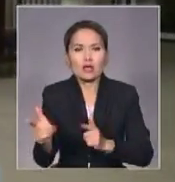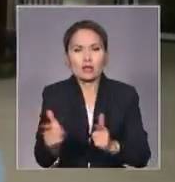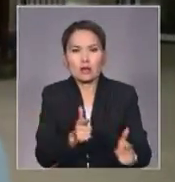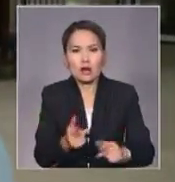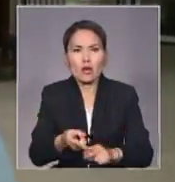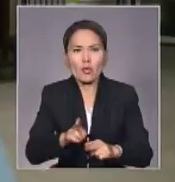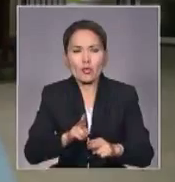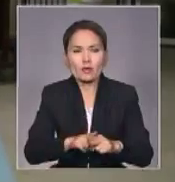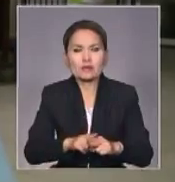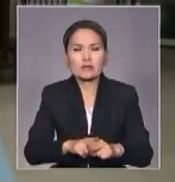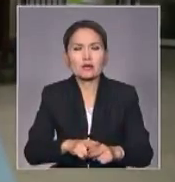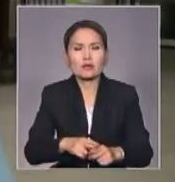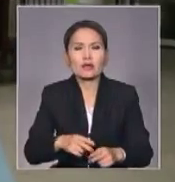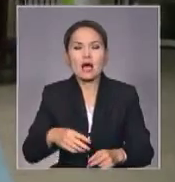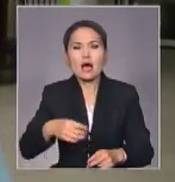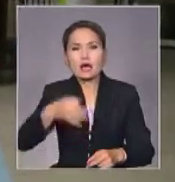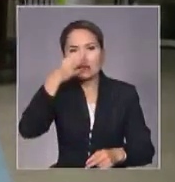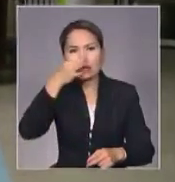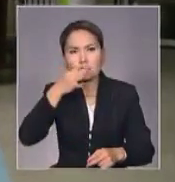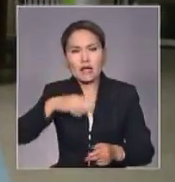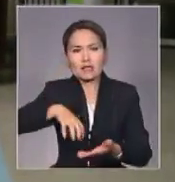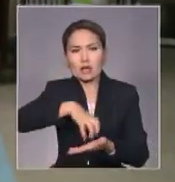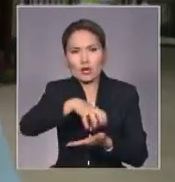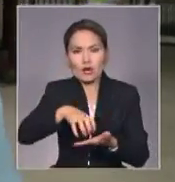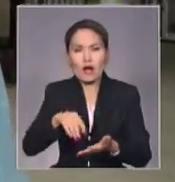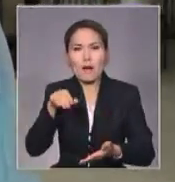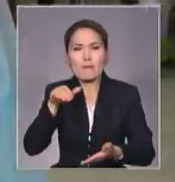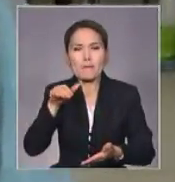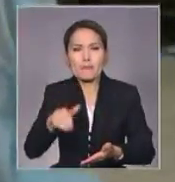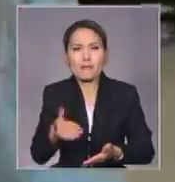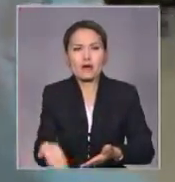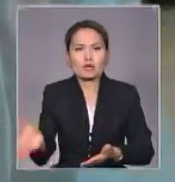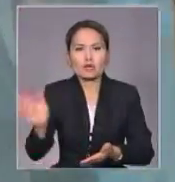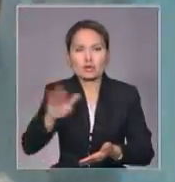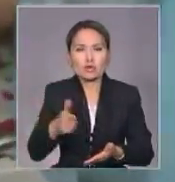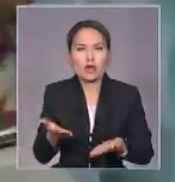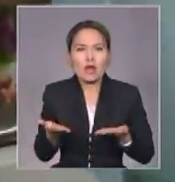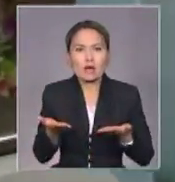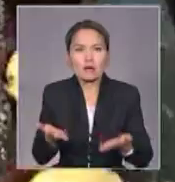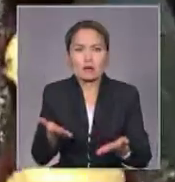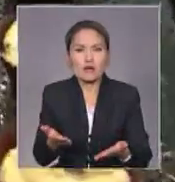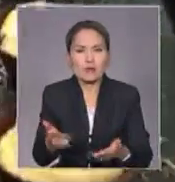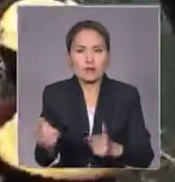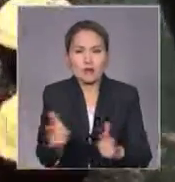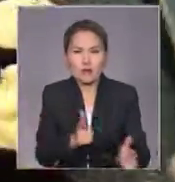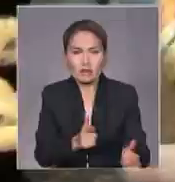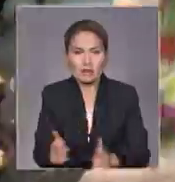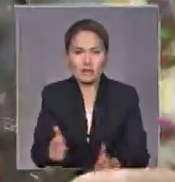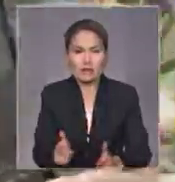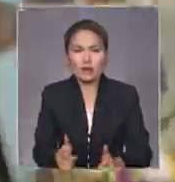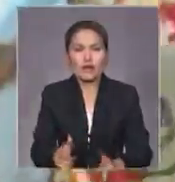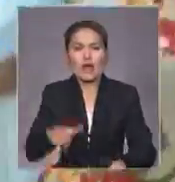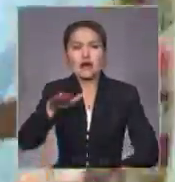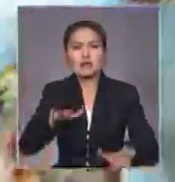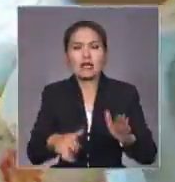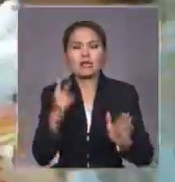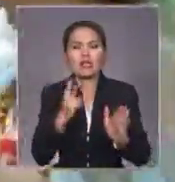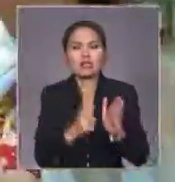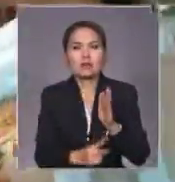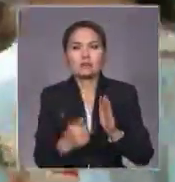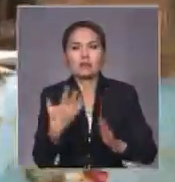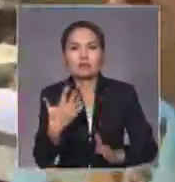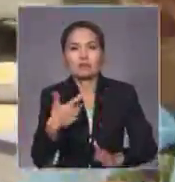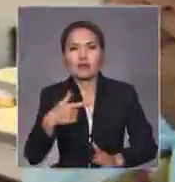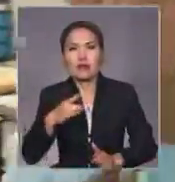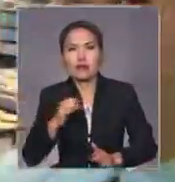мына кекстің күніне 1000-ға жуық данасы пісіріледі. Салмағы 75 грамм тұратын мына